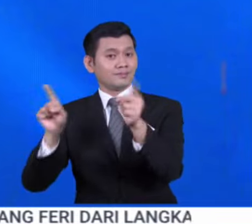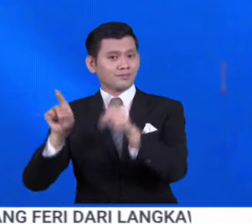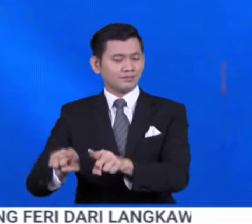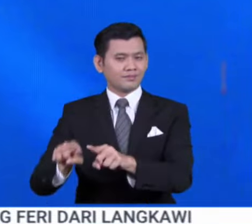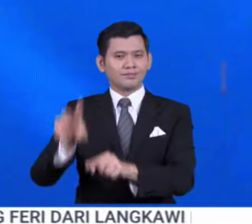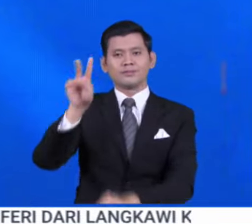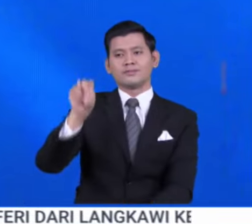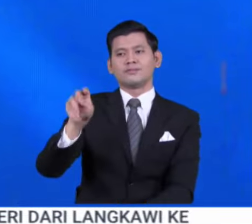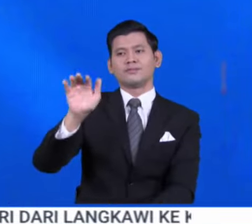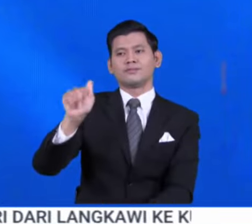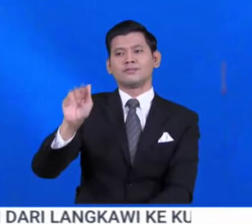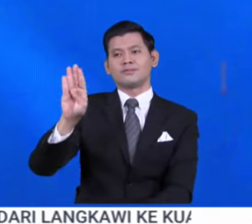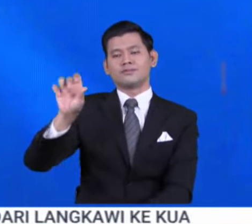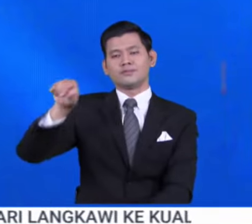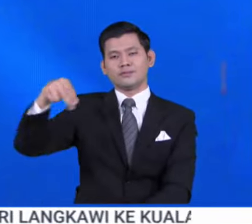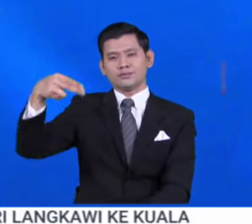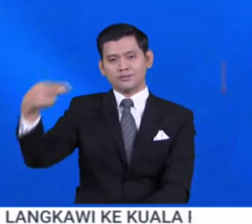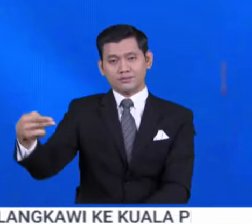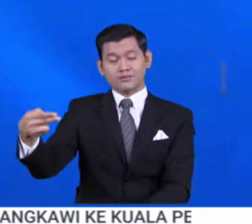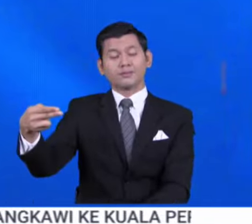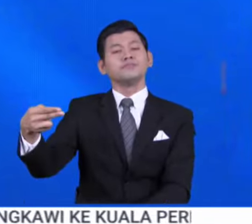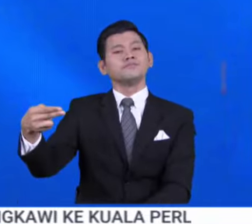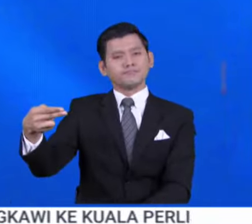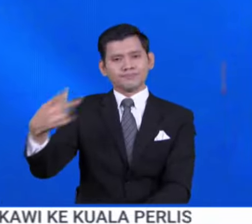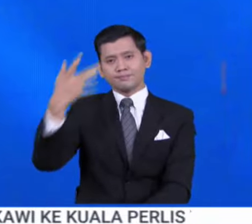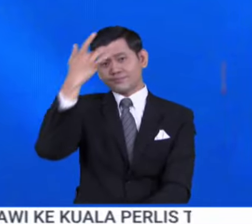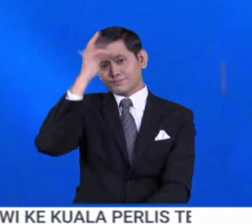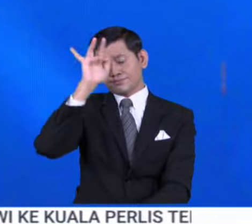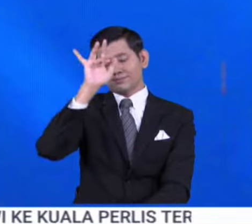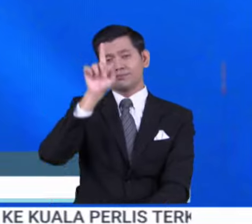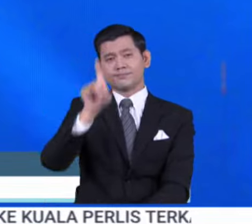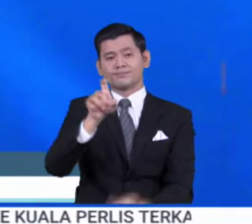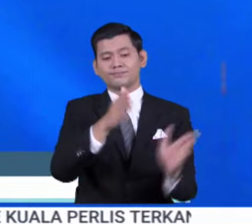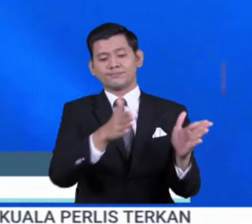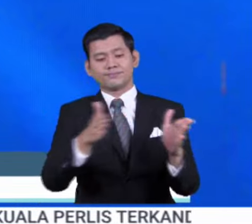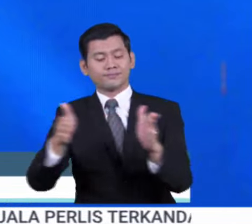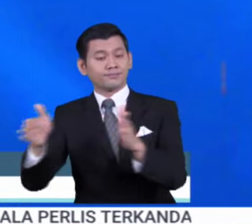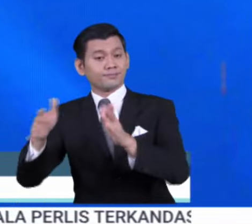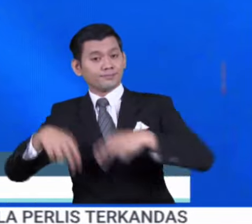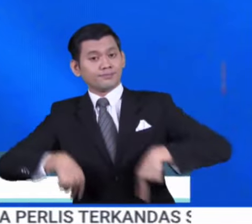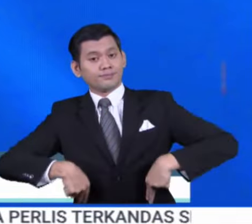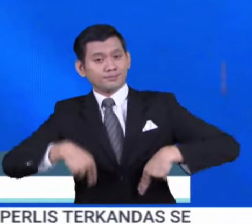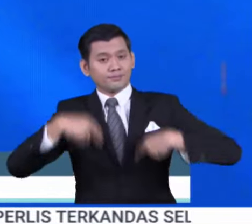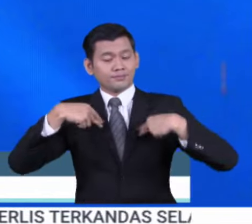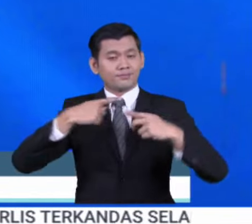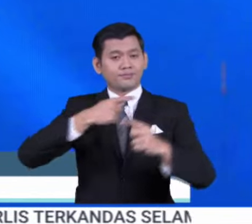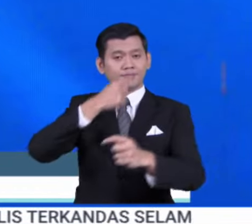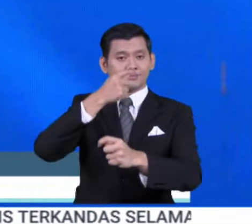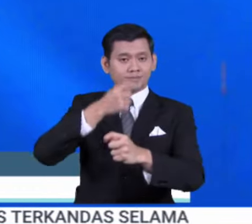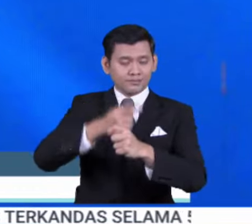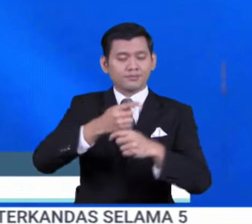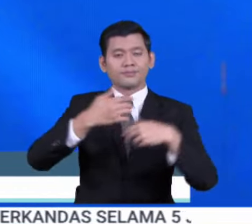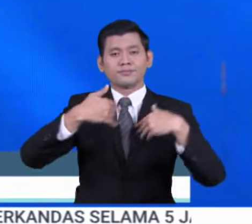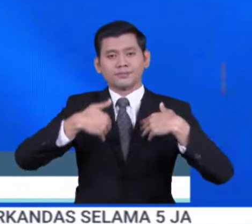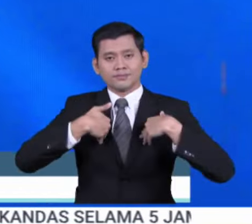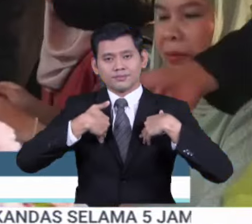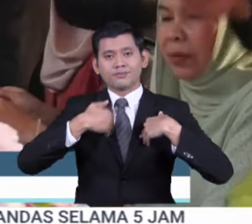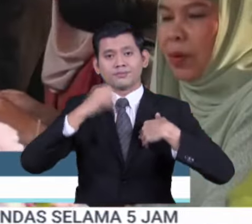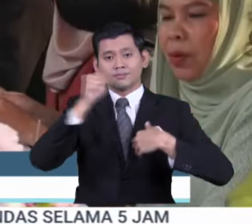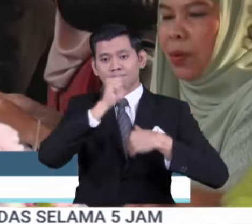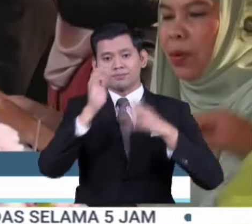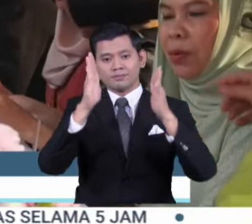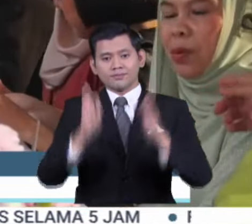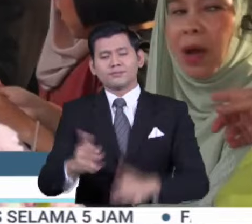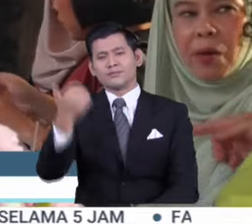mesra disapa Bella, dia harus bijak mengatur langkah demi kekal relevan dalam bidang industri hiburan. 10 tahun dalam dunia